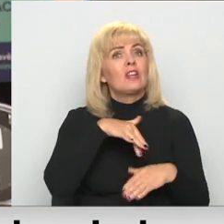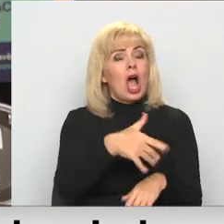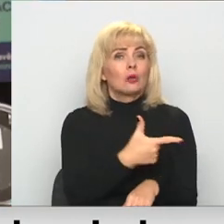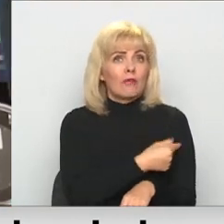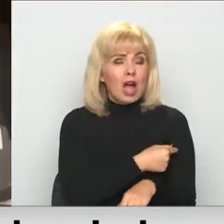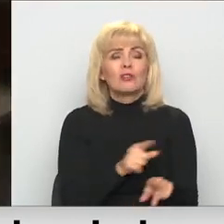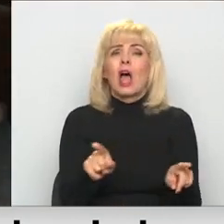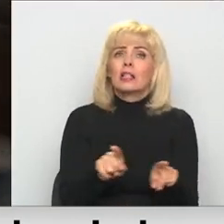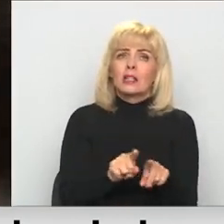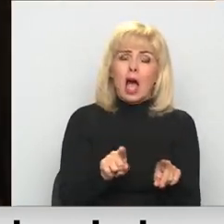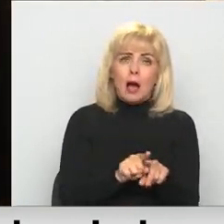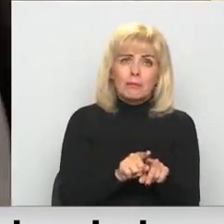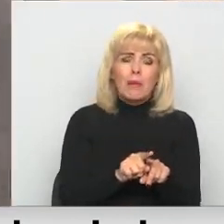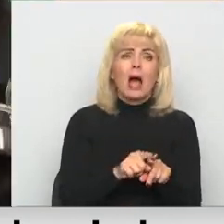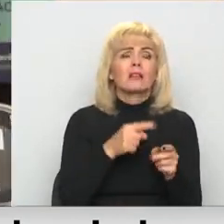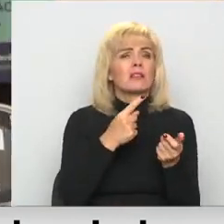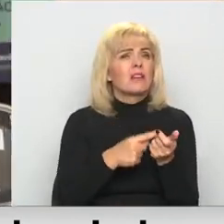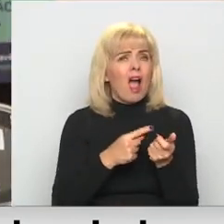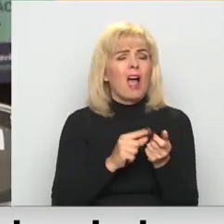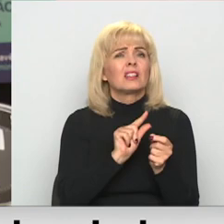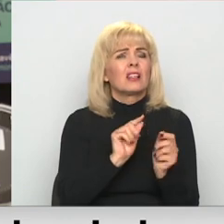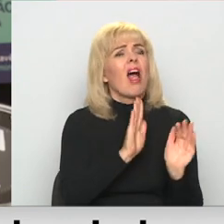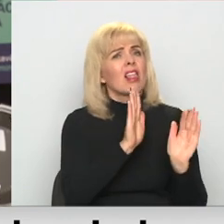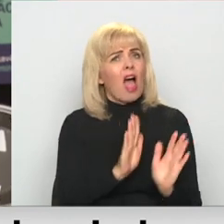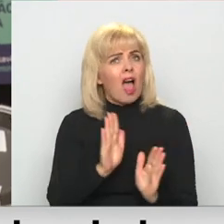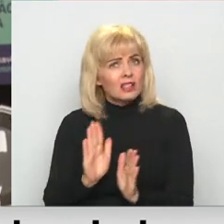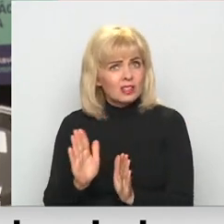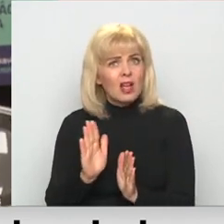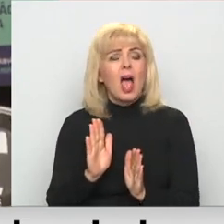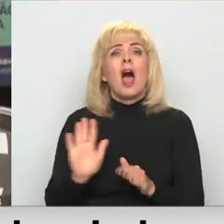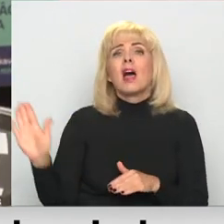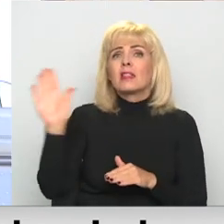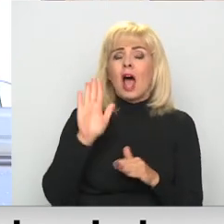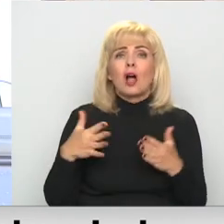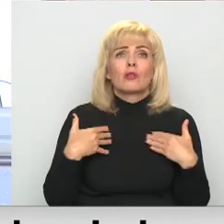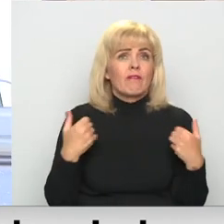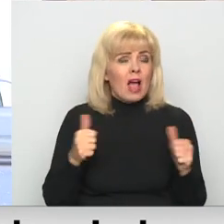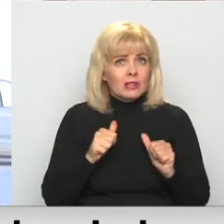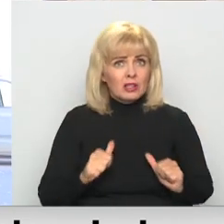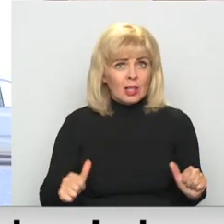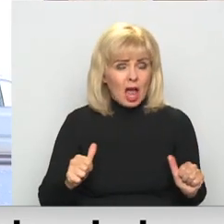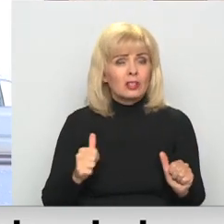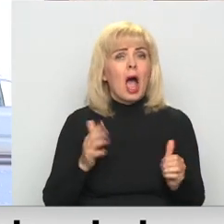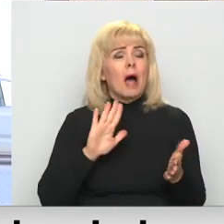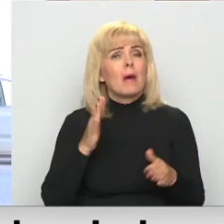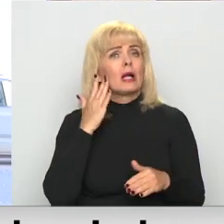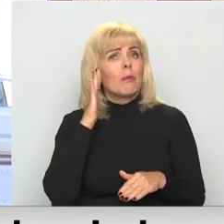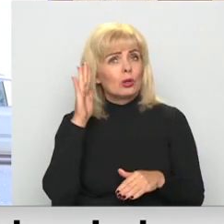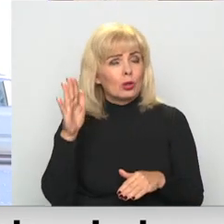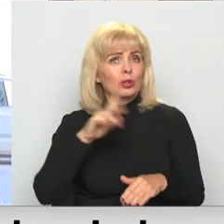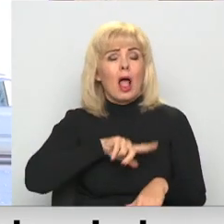taču tik un tā temps ir neapmierinoši lēns. Nacionālais veselības dienests optimistiski prognozē, ka